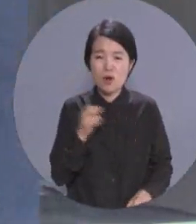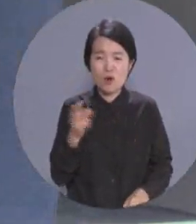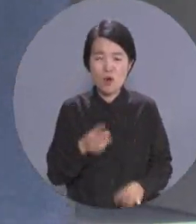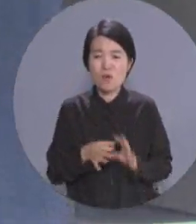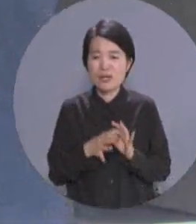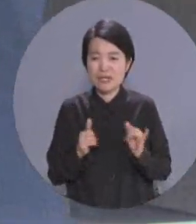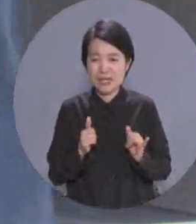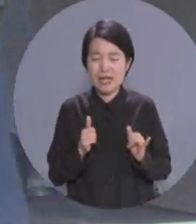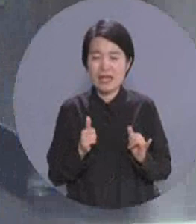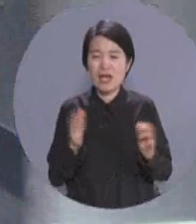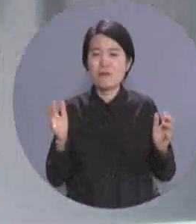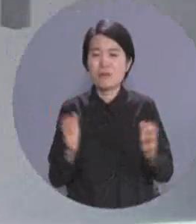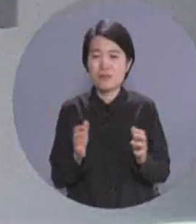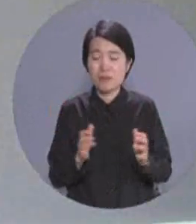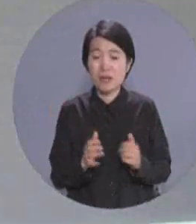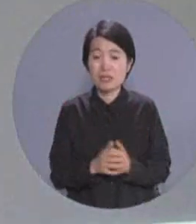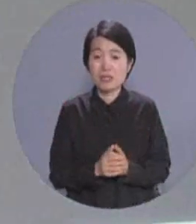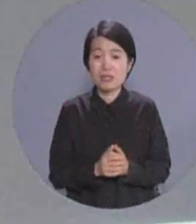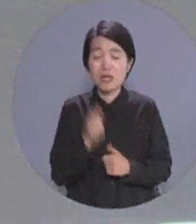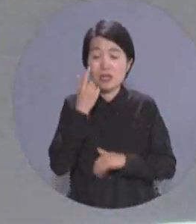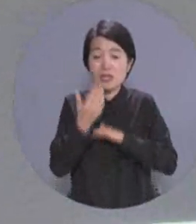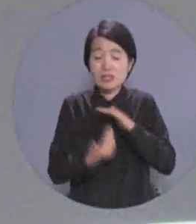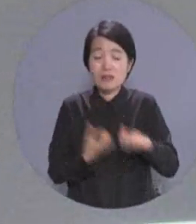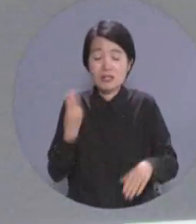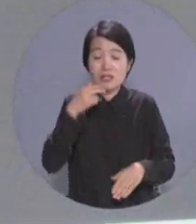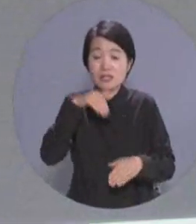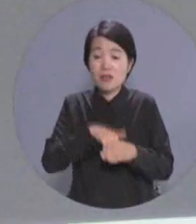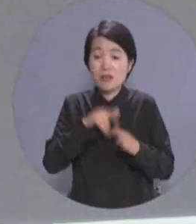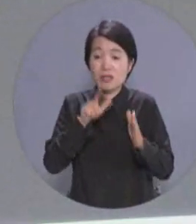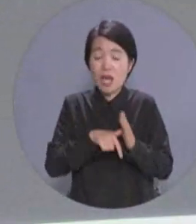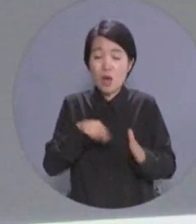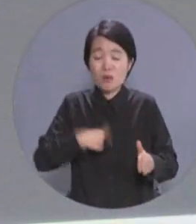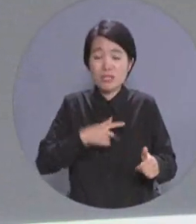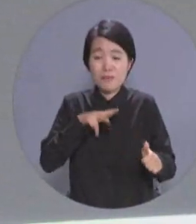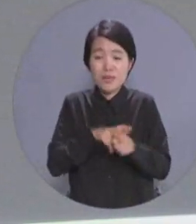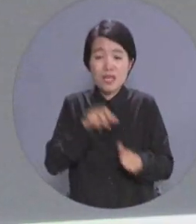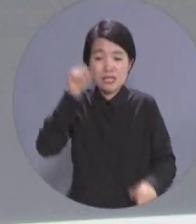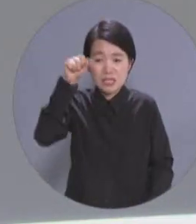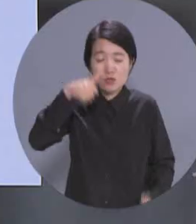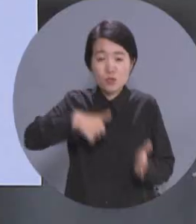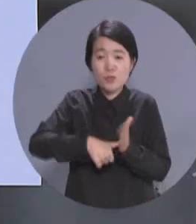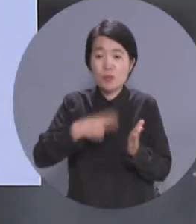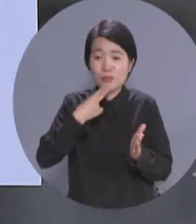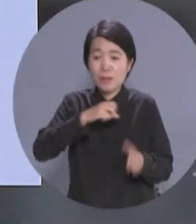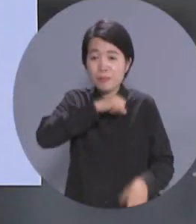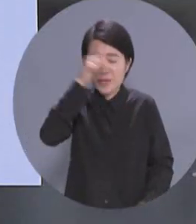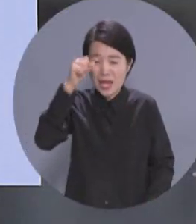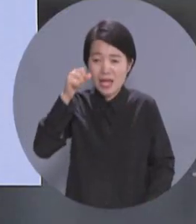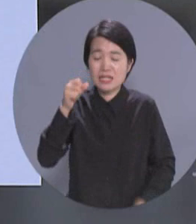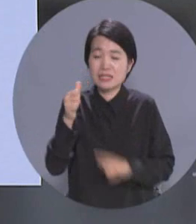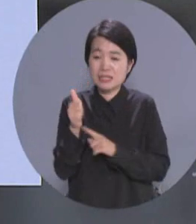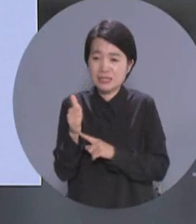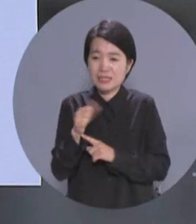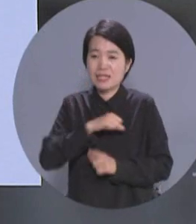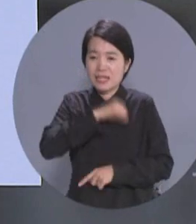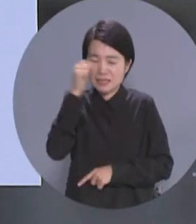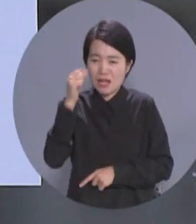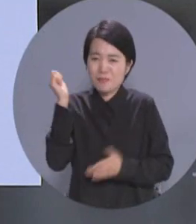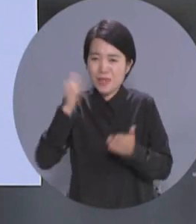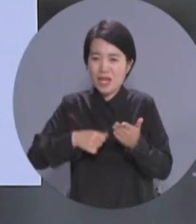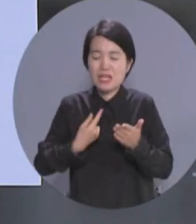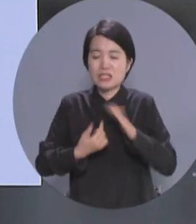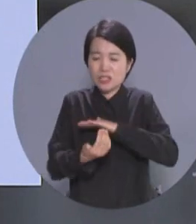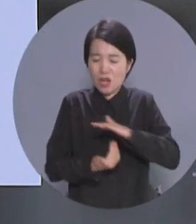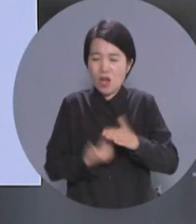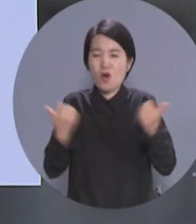관계자가 내려갑니다 지난달 이사장 보궐 선거에 단독 출마에 무투표 당선된 강모 이사장의 당선인 의결을 위한